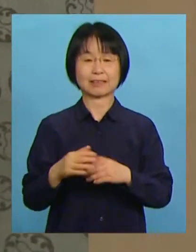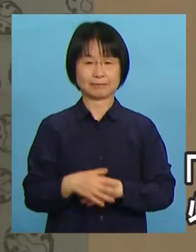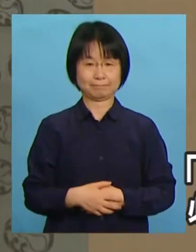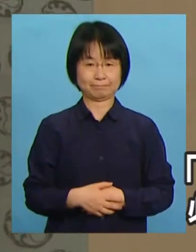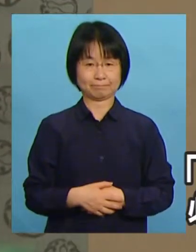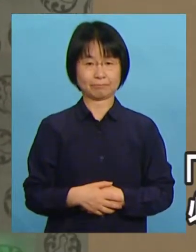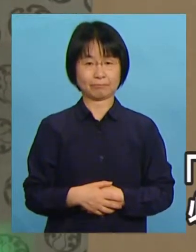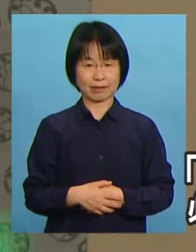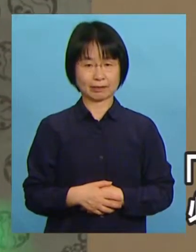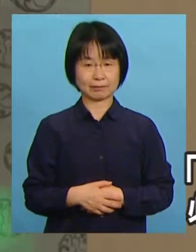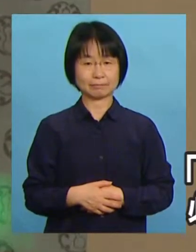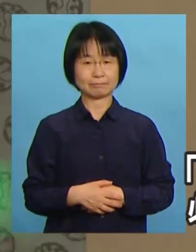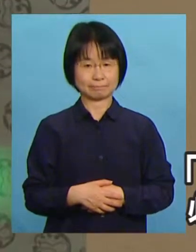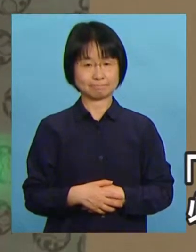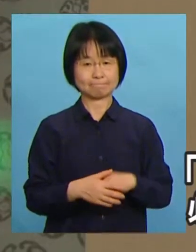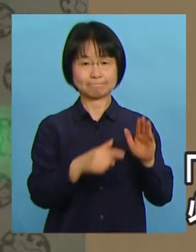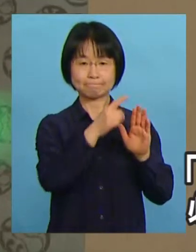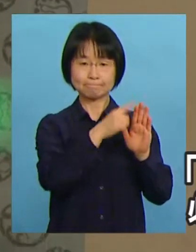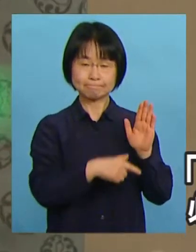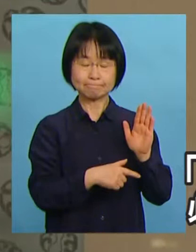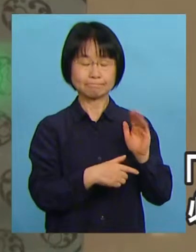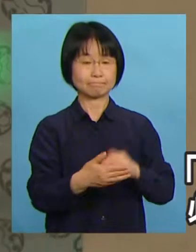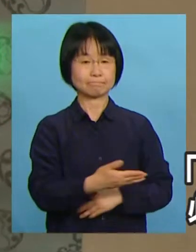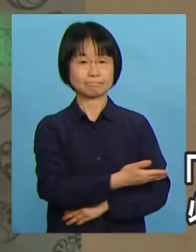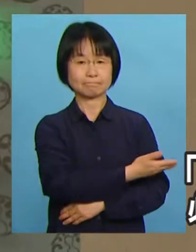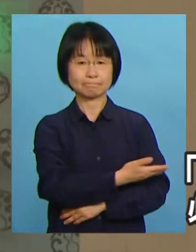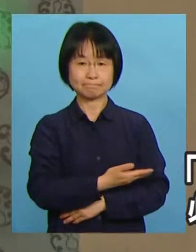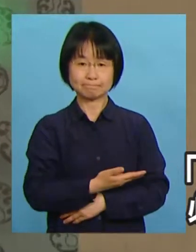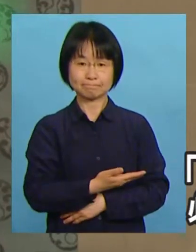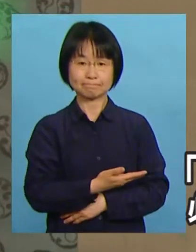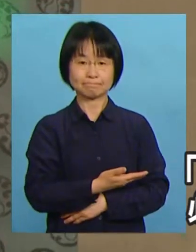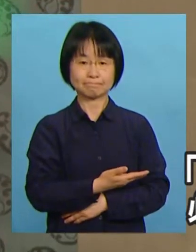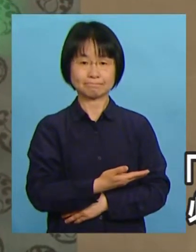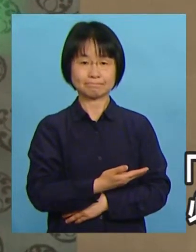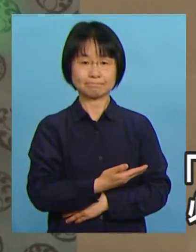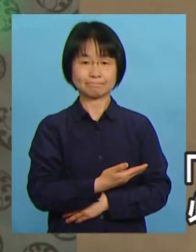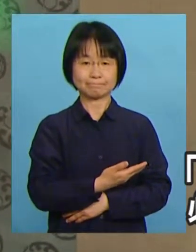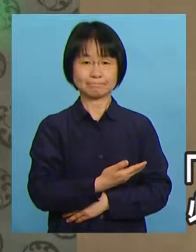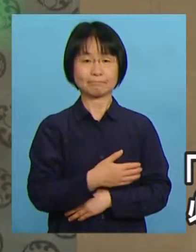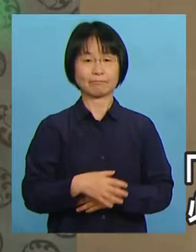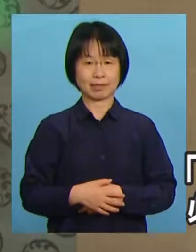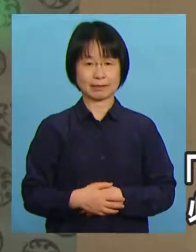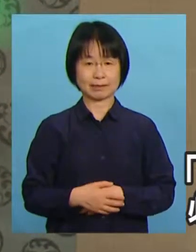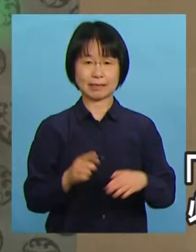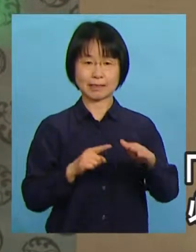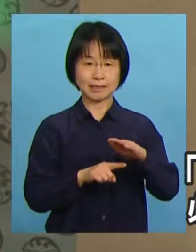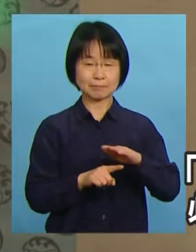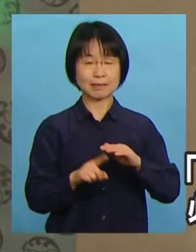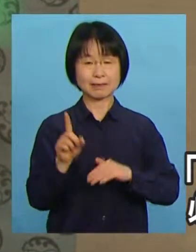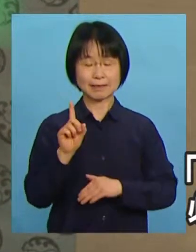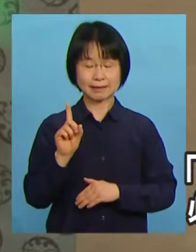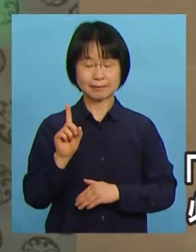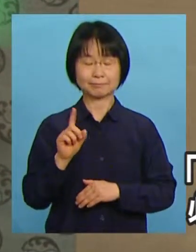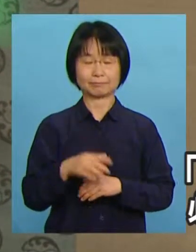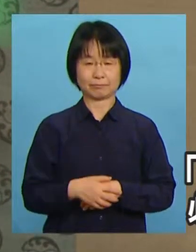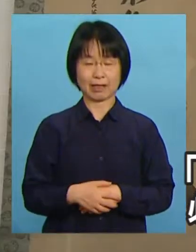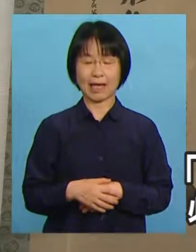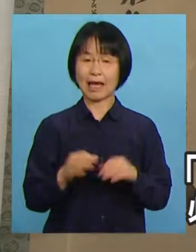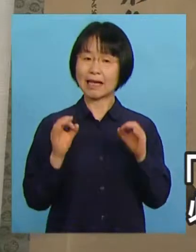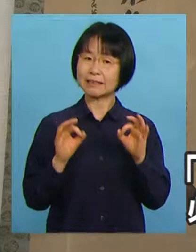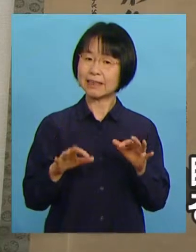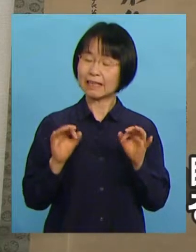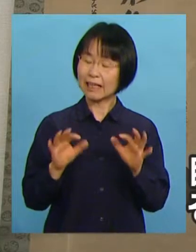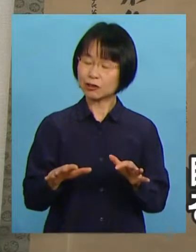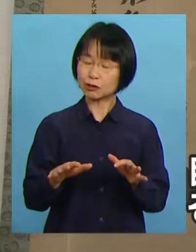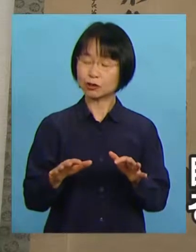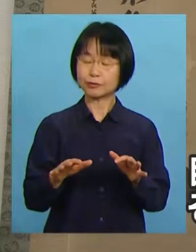は汚れるものは必ず久しからずと書かれています。その意味は、必要以上に贅沢を